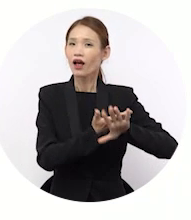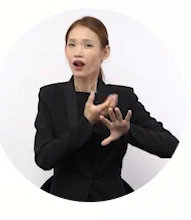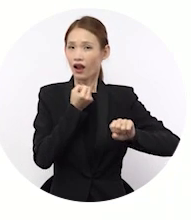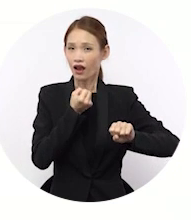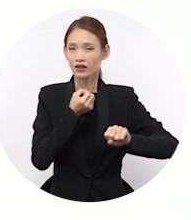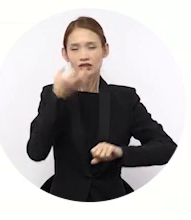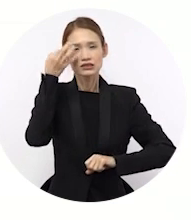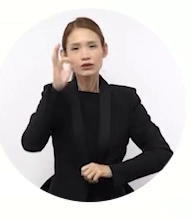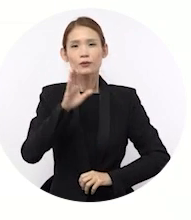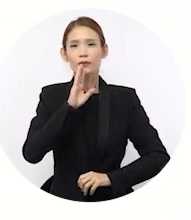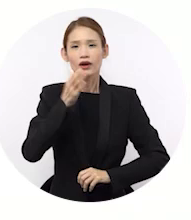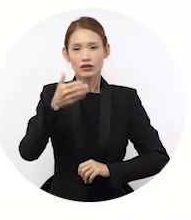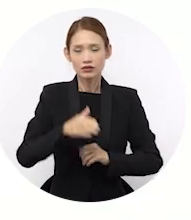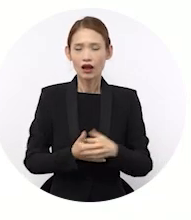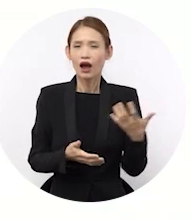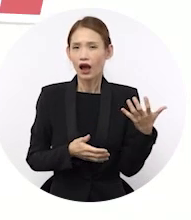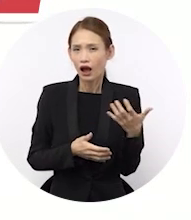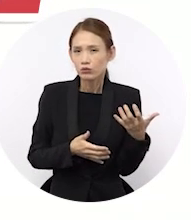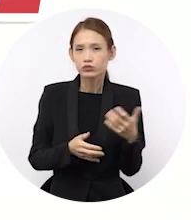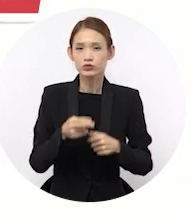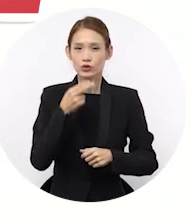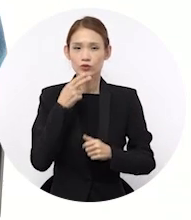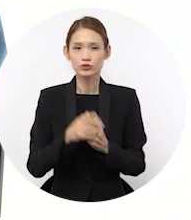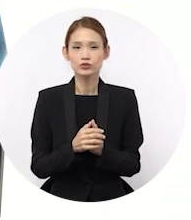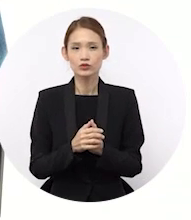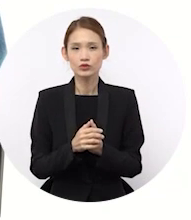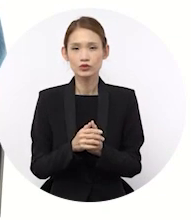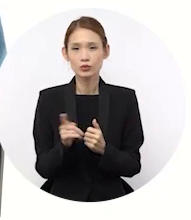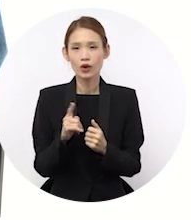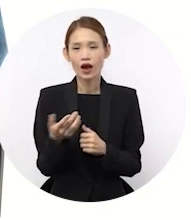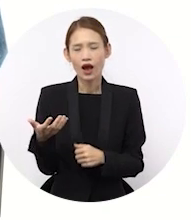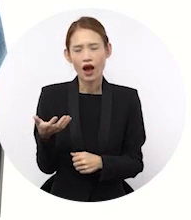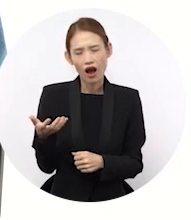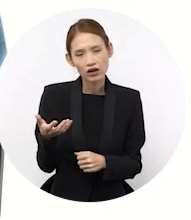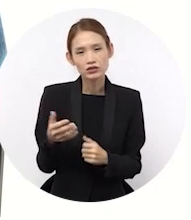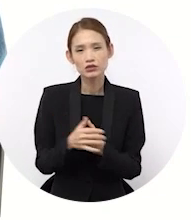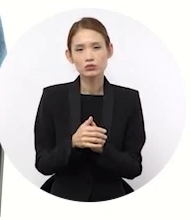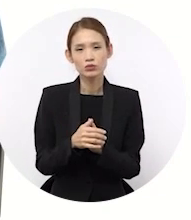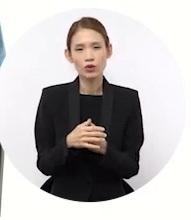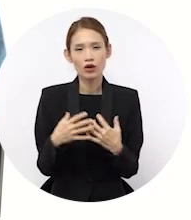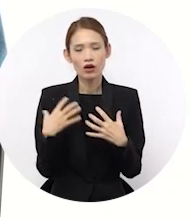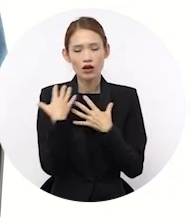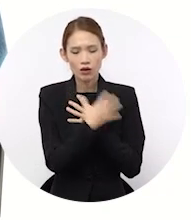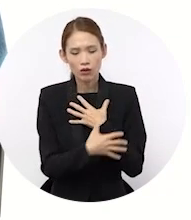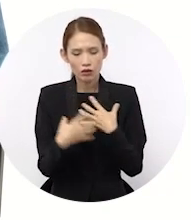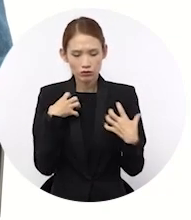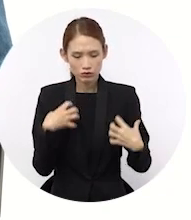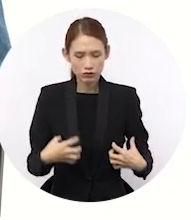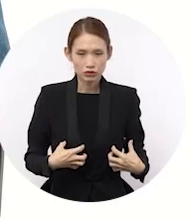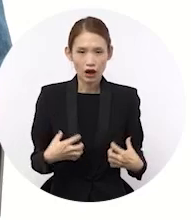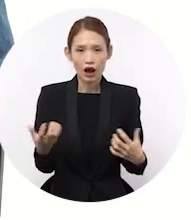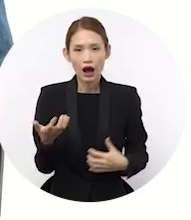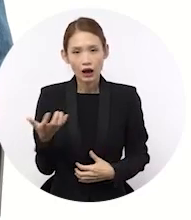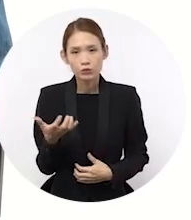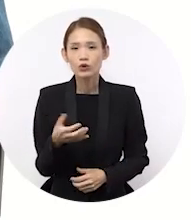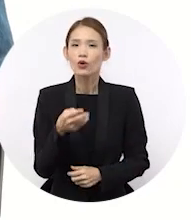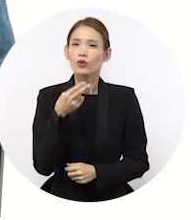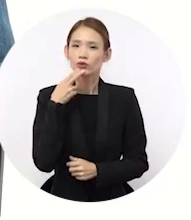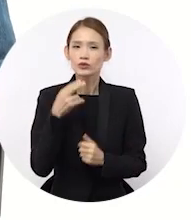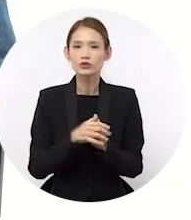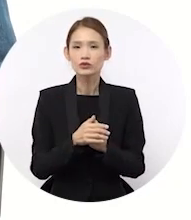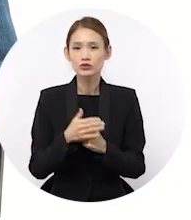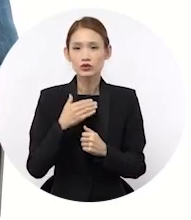건 맞습니다. 근데 아픈 건 아니에요. 뭔가 무슨 통증이 있다거나 물리적인 고통이 있고 이런 거 전혀